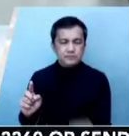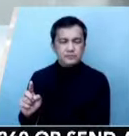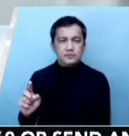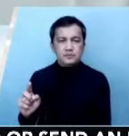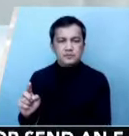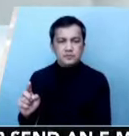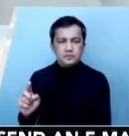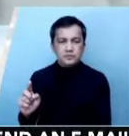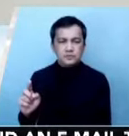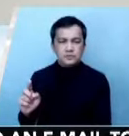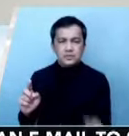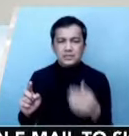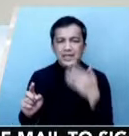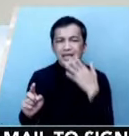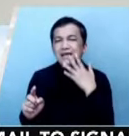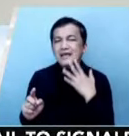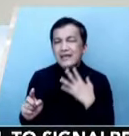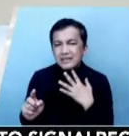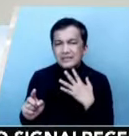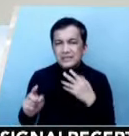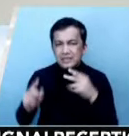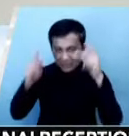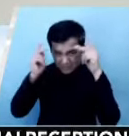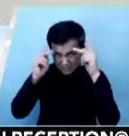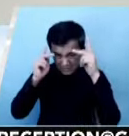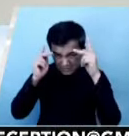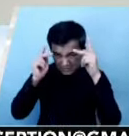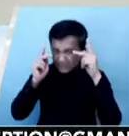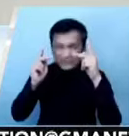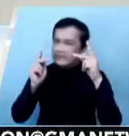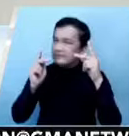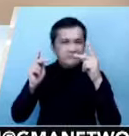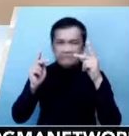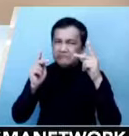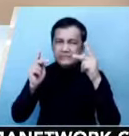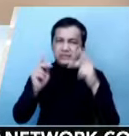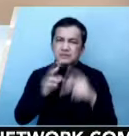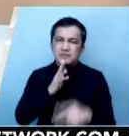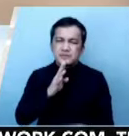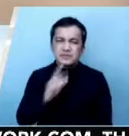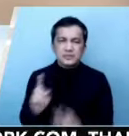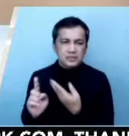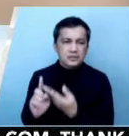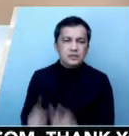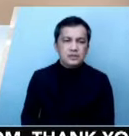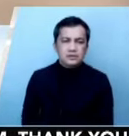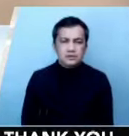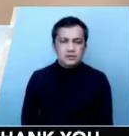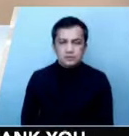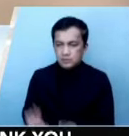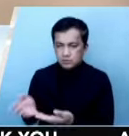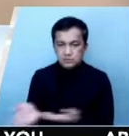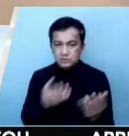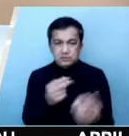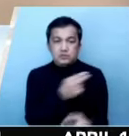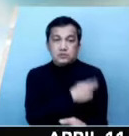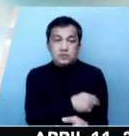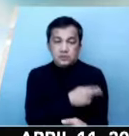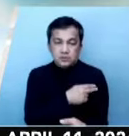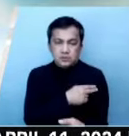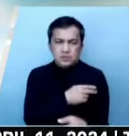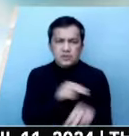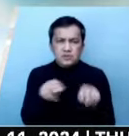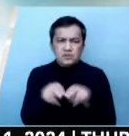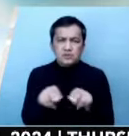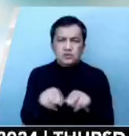Naglalaway din, masakit ang ulo at di na umano makapagsalita. Nang patignan sa ospital, normal naman daw